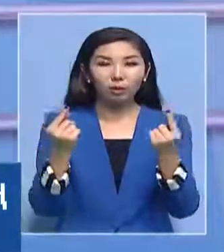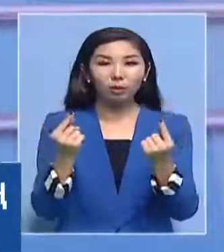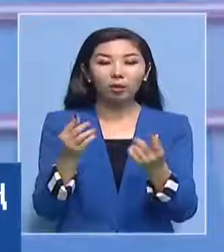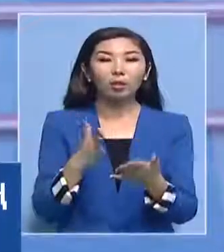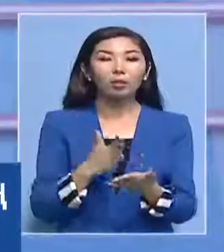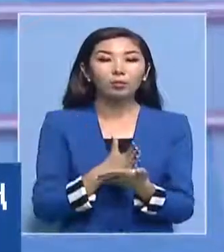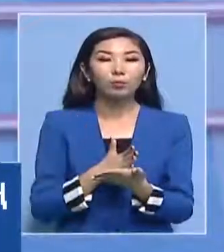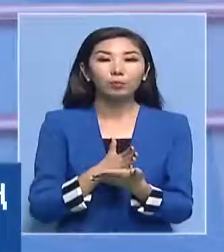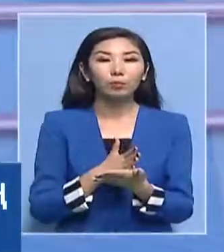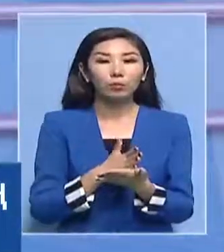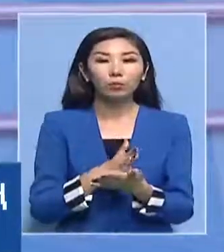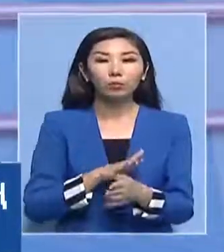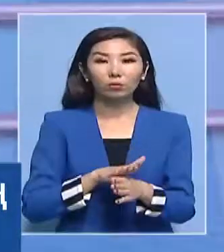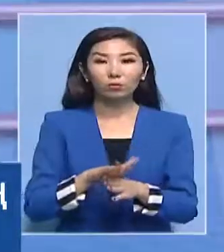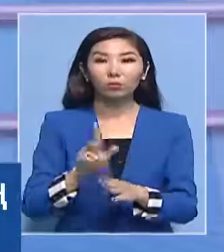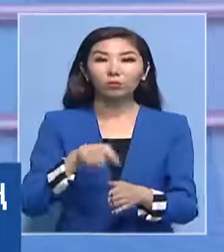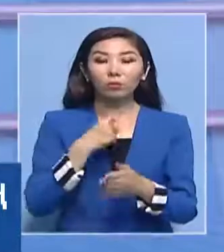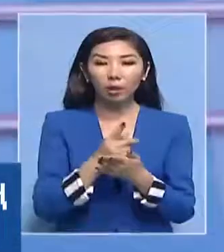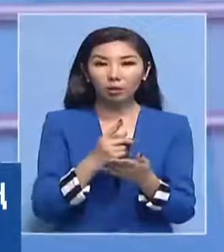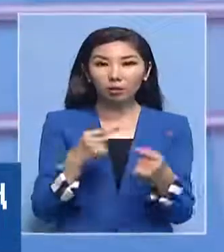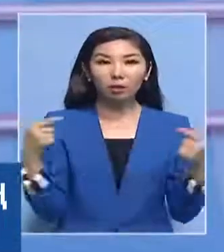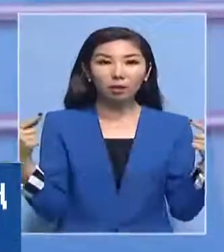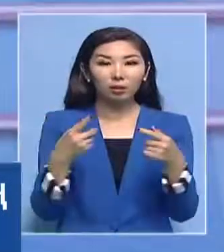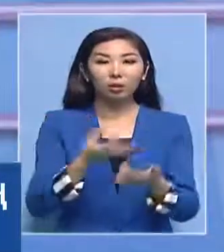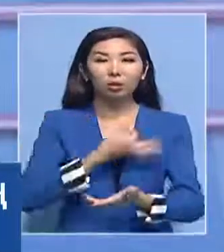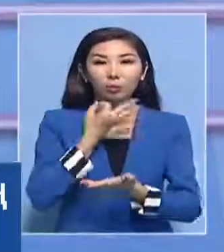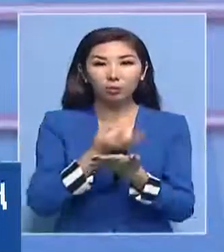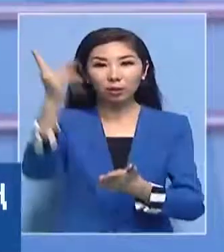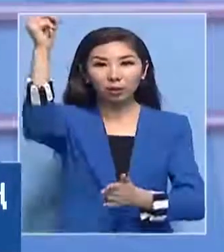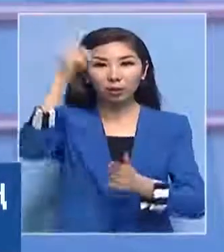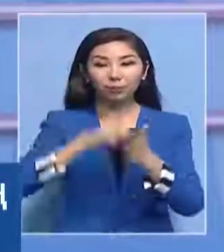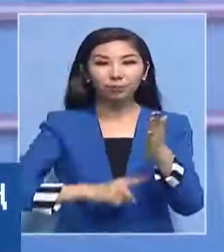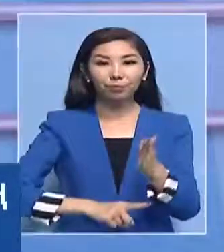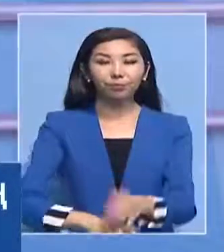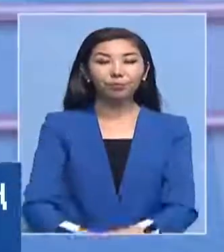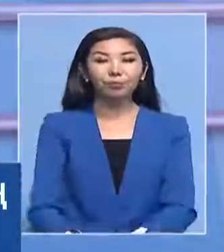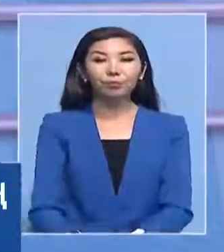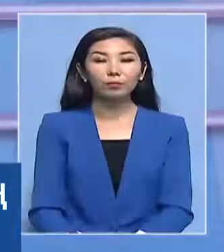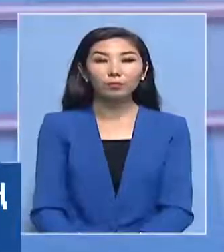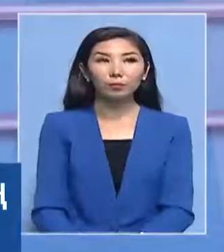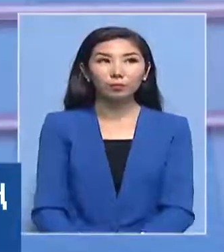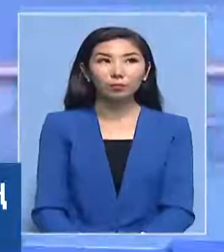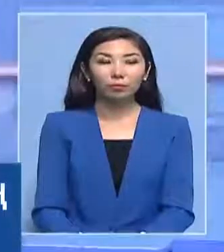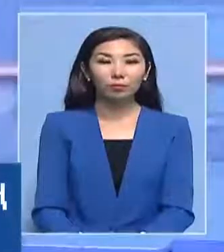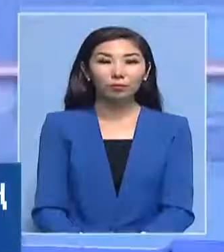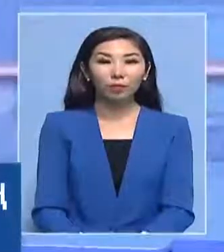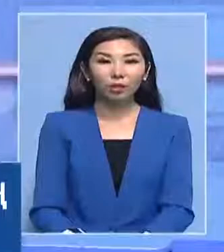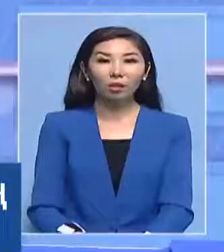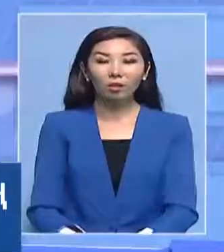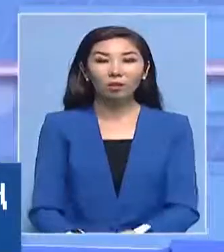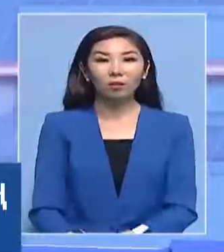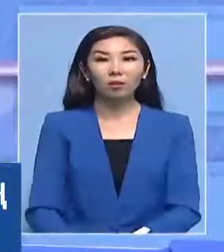шешімін табылмаса сұрақтарына нақты жауаптар беріледі деп сенемін. Қазіргі таңда енді барша өңірлердегі